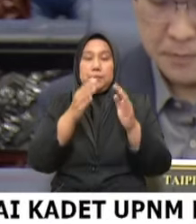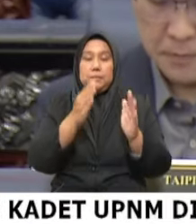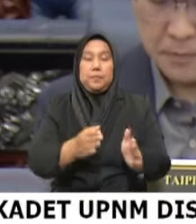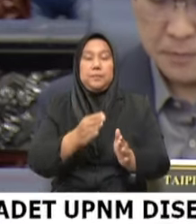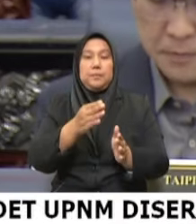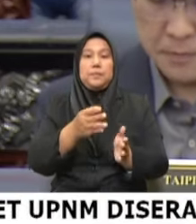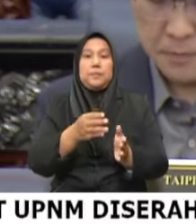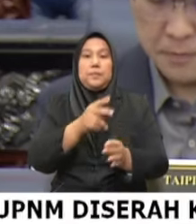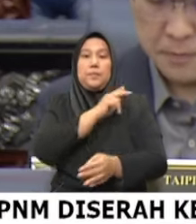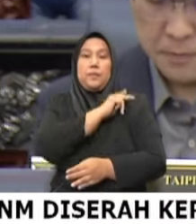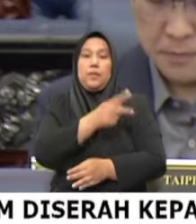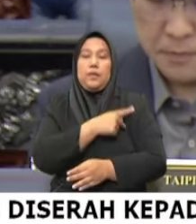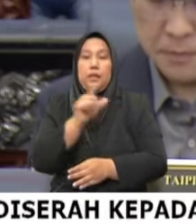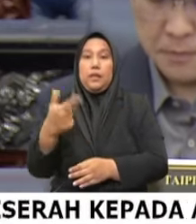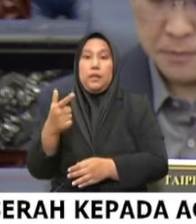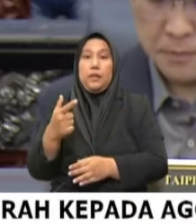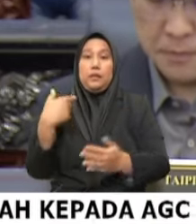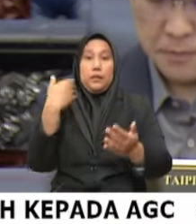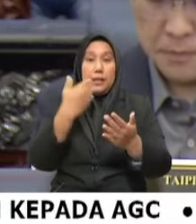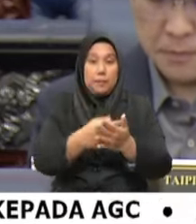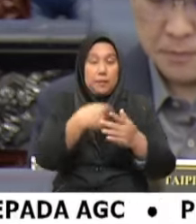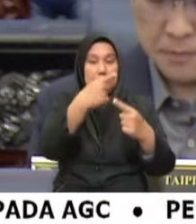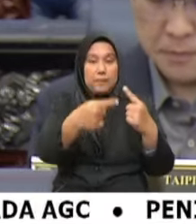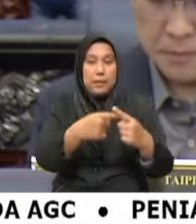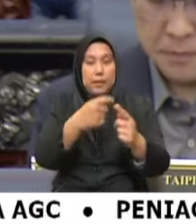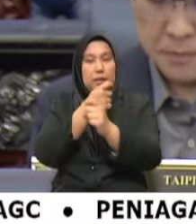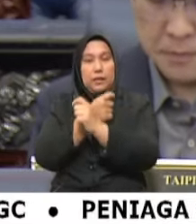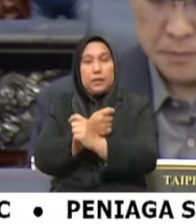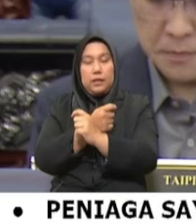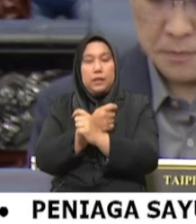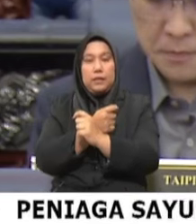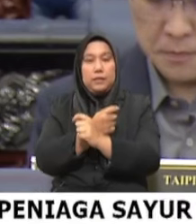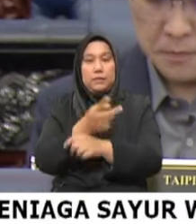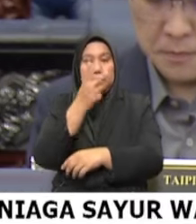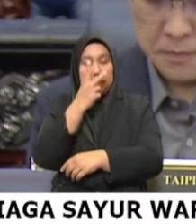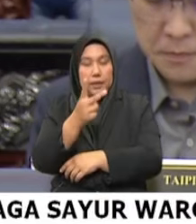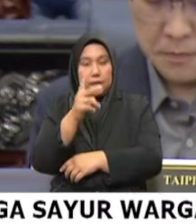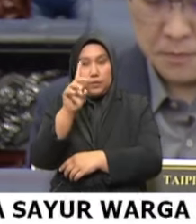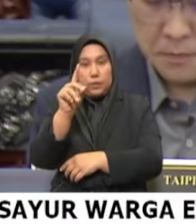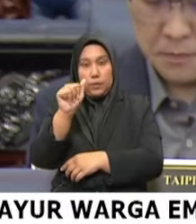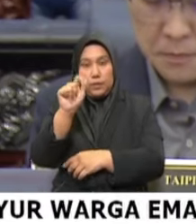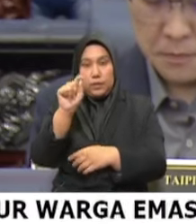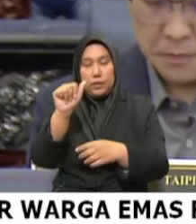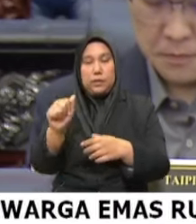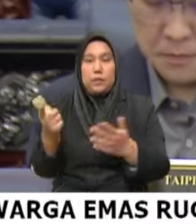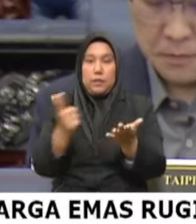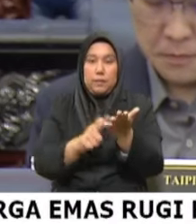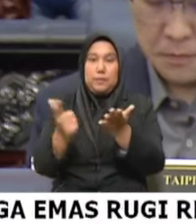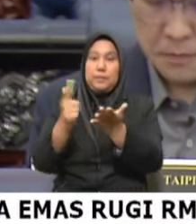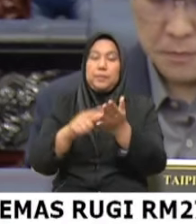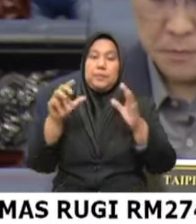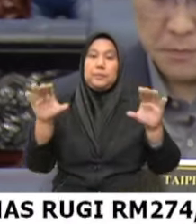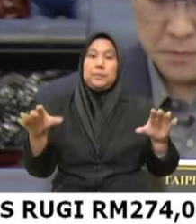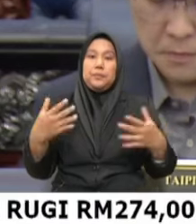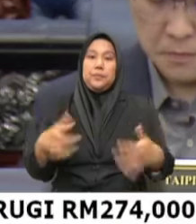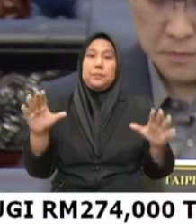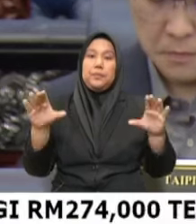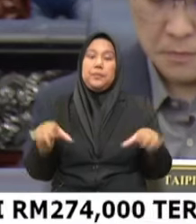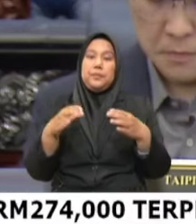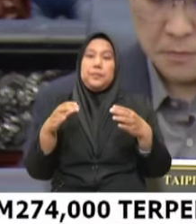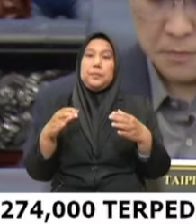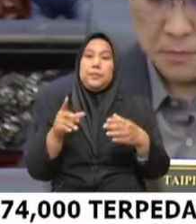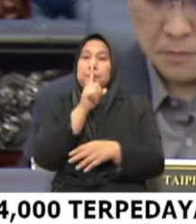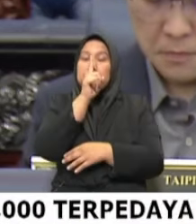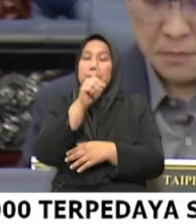mereka ditahan, ini sebenarnya kalau kita lihat kepada data dan juga pelaporan-pelaporan yang telah dijalankan, sebenarnya